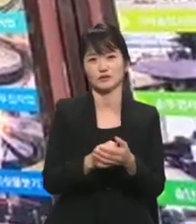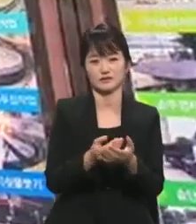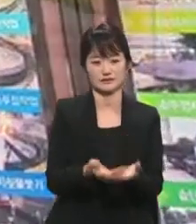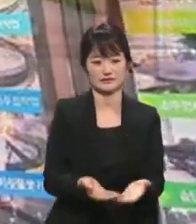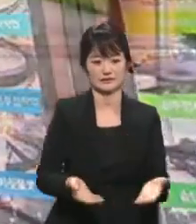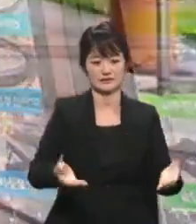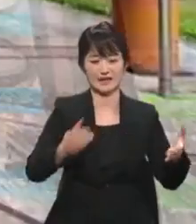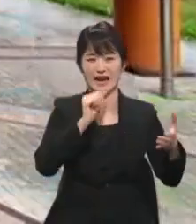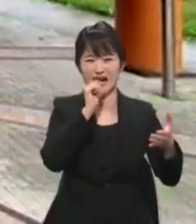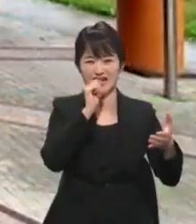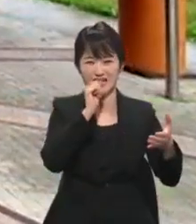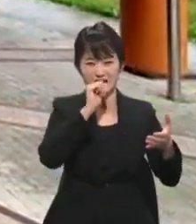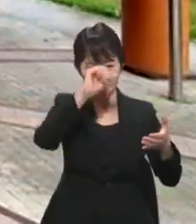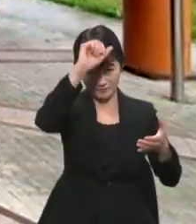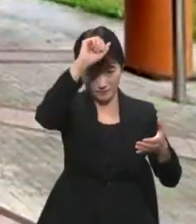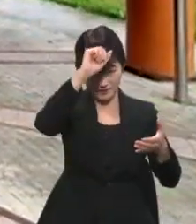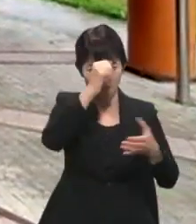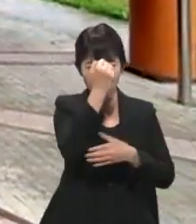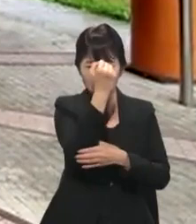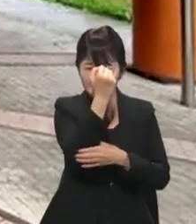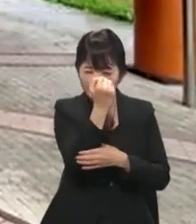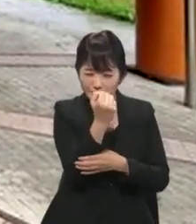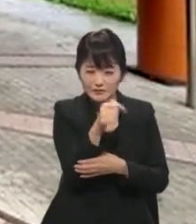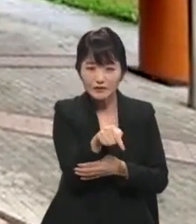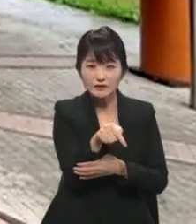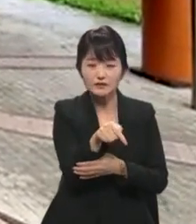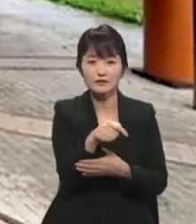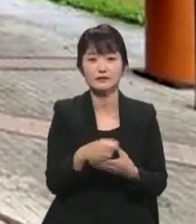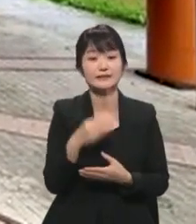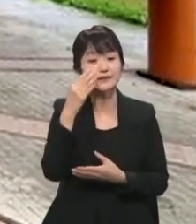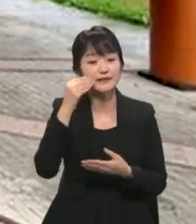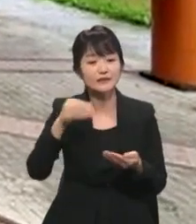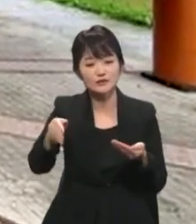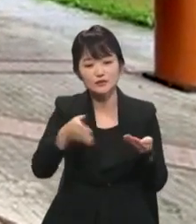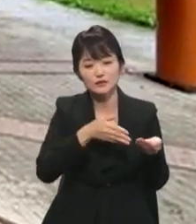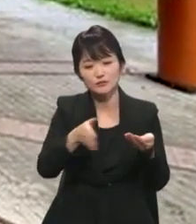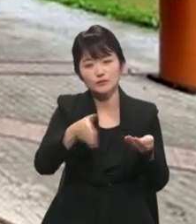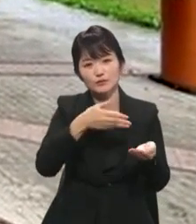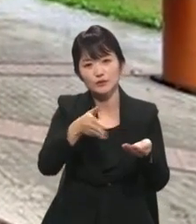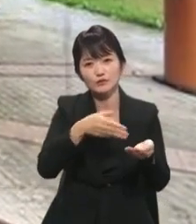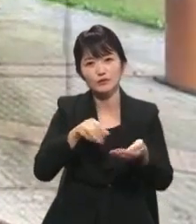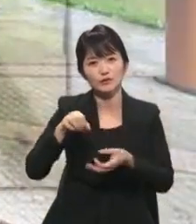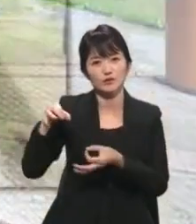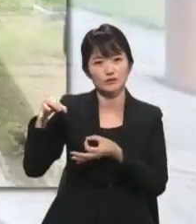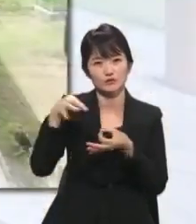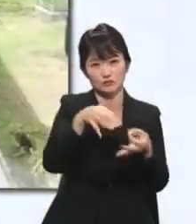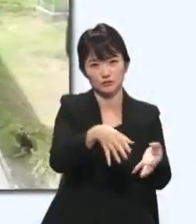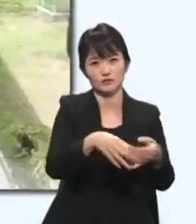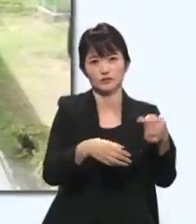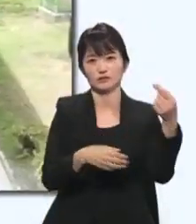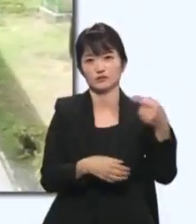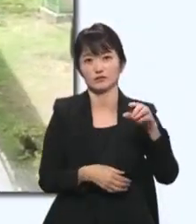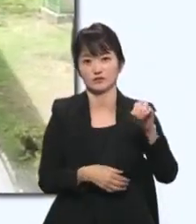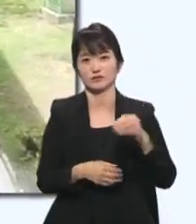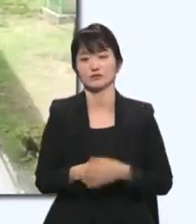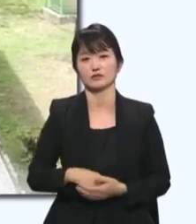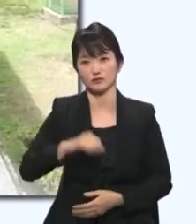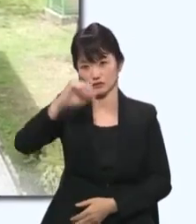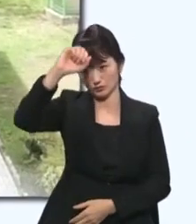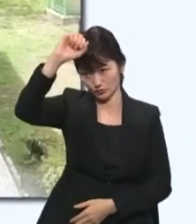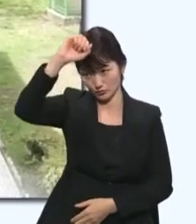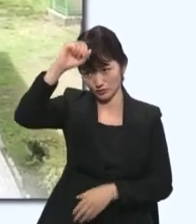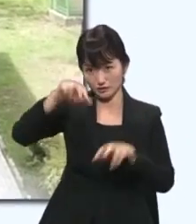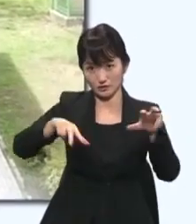이거 녹쓰는 거 막으려고 주기적으로 기름칠하는데만 예산 천여만원이 투입됐고요 솥뚜껑 지금은